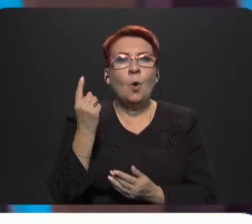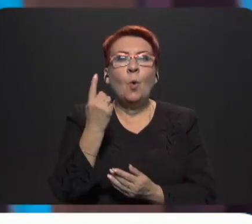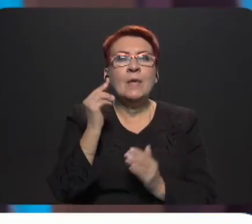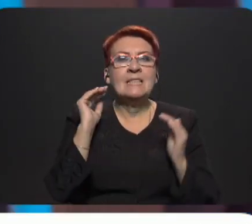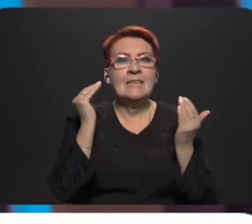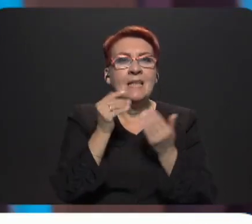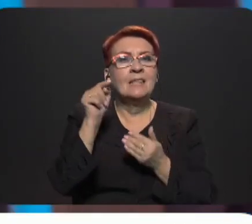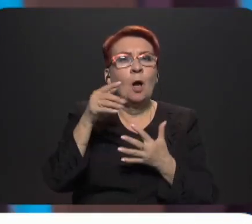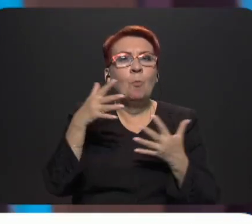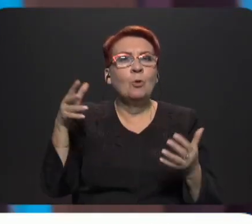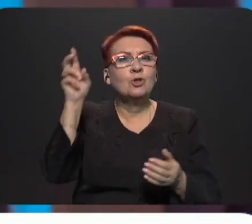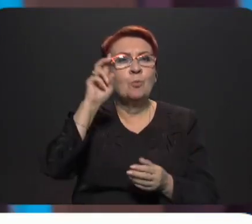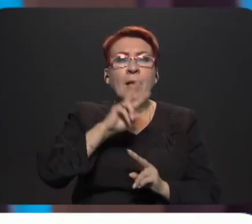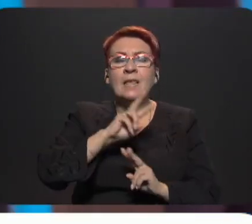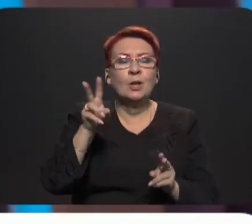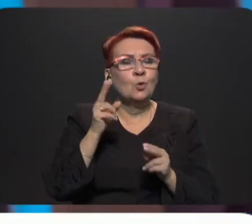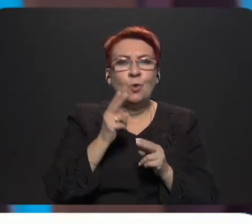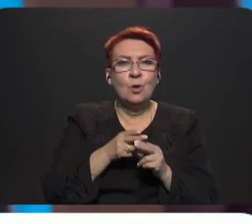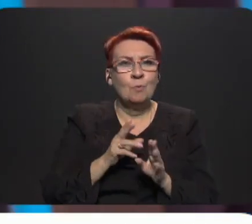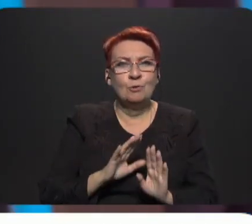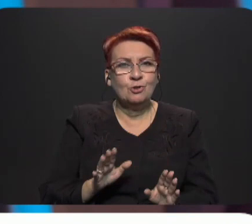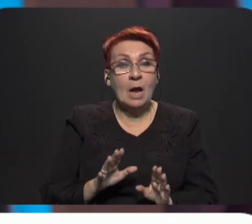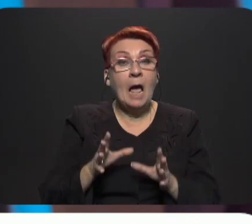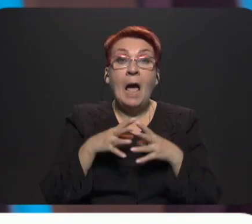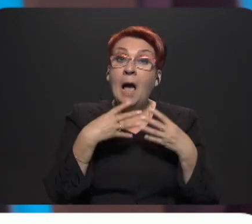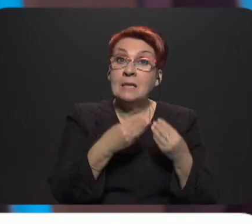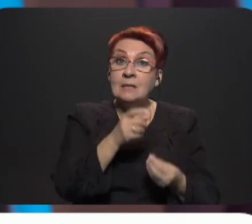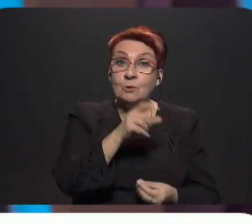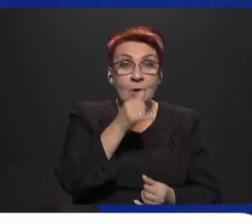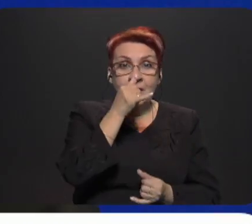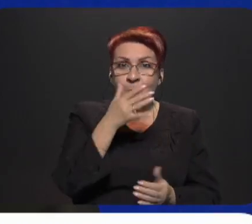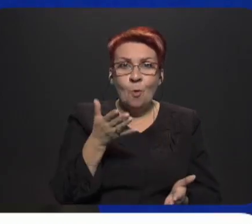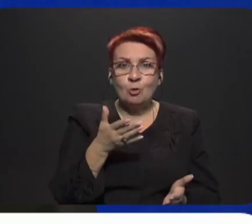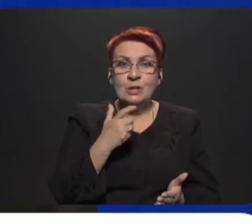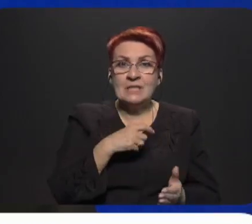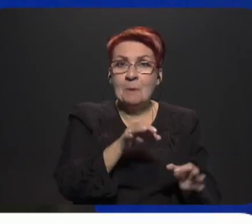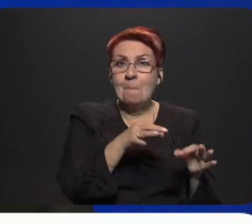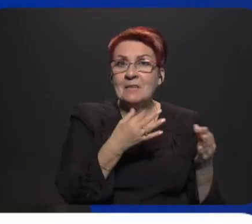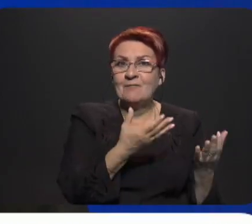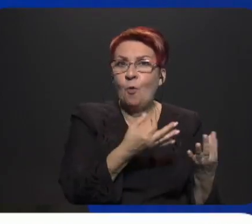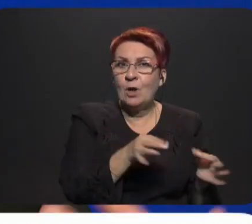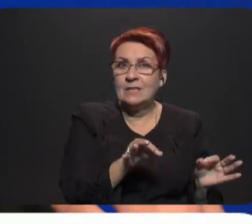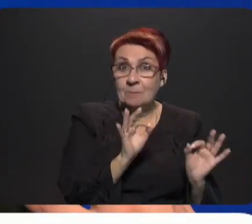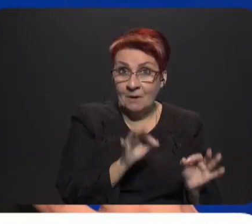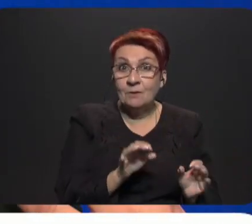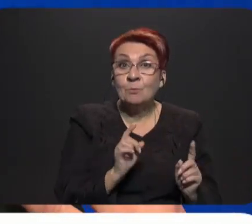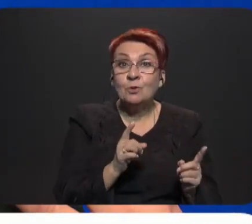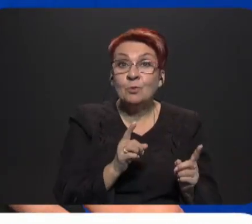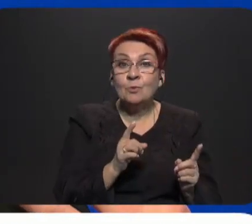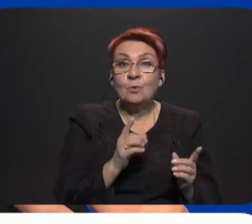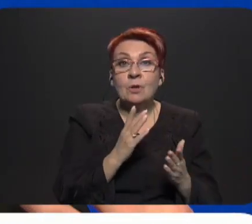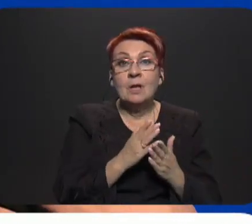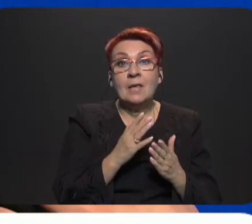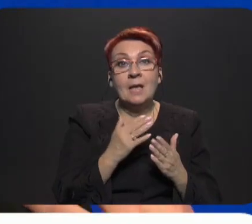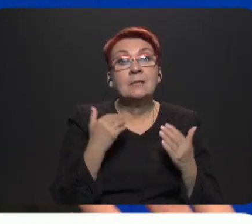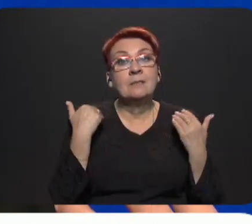Бога. Там ему не мешает ничего. Семейный человек это не может позволить себе по одной причине, что у него есть